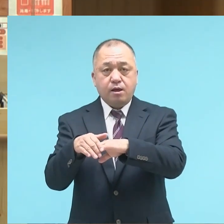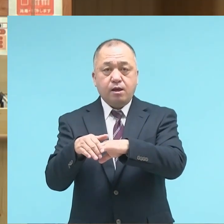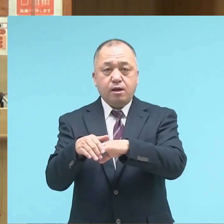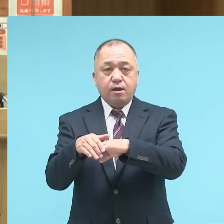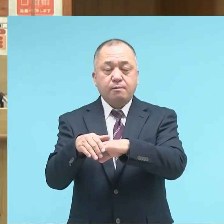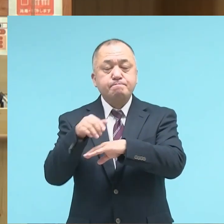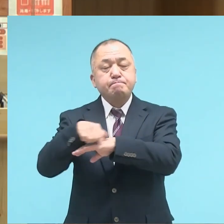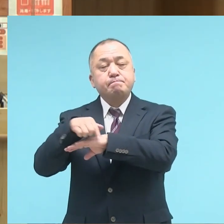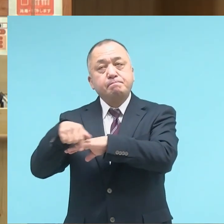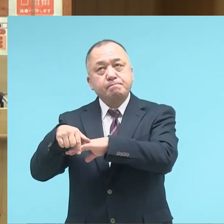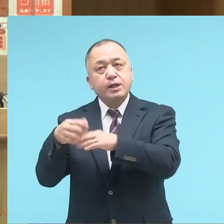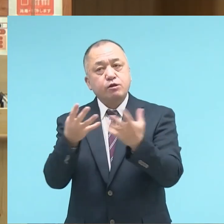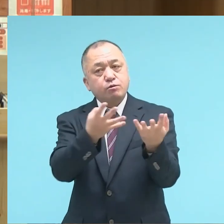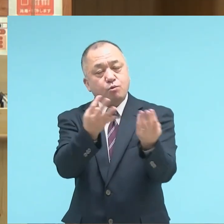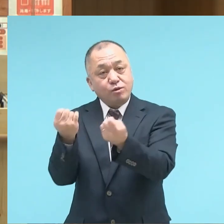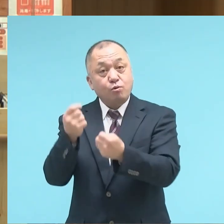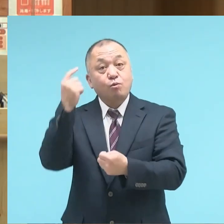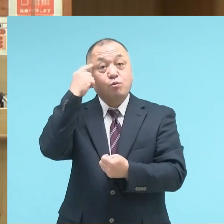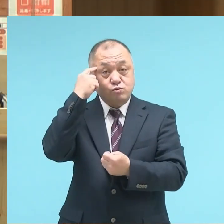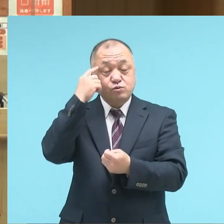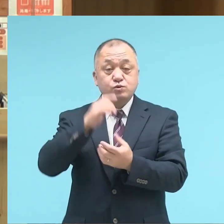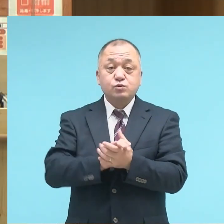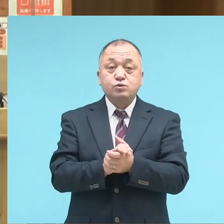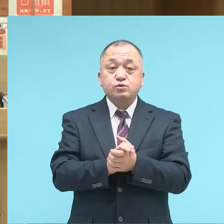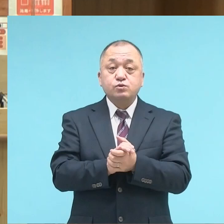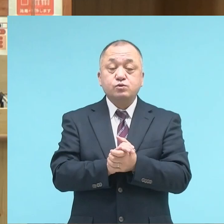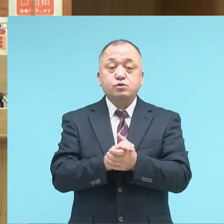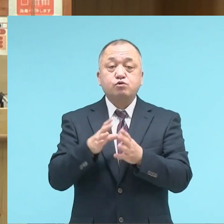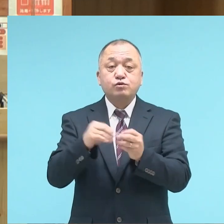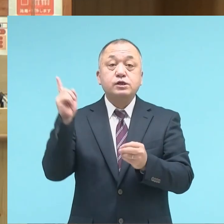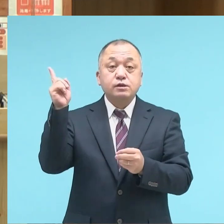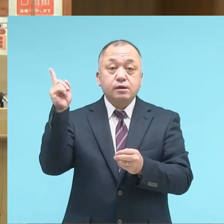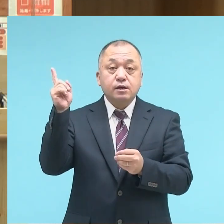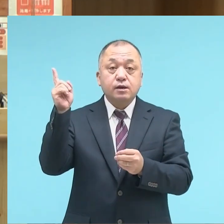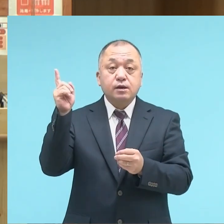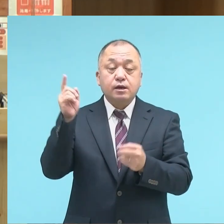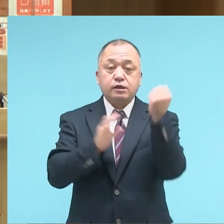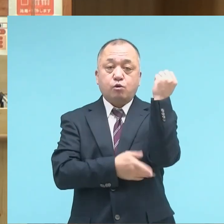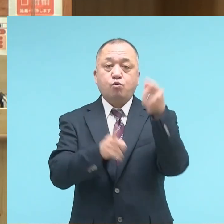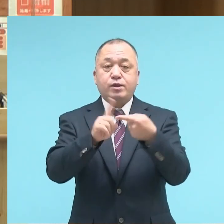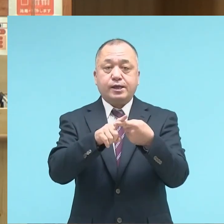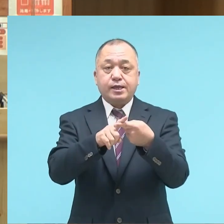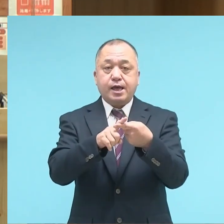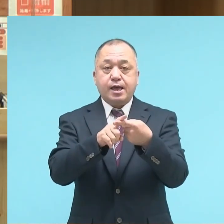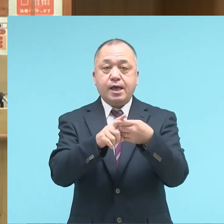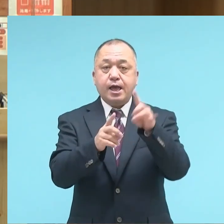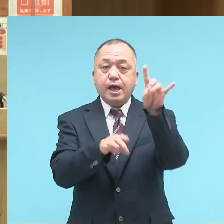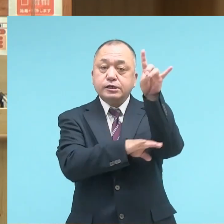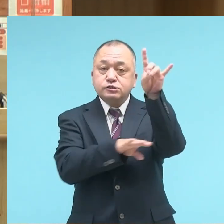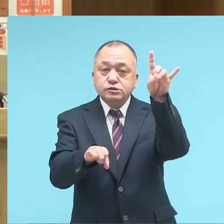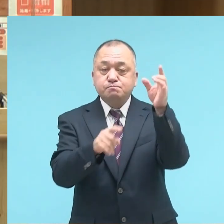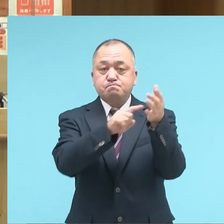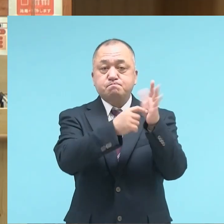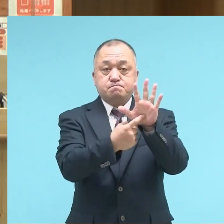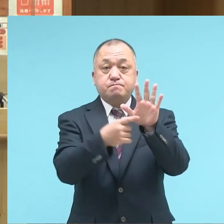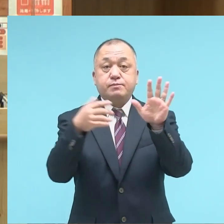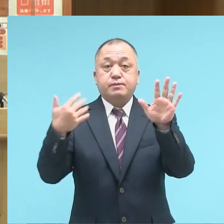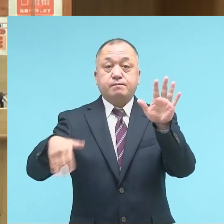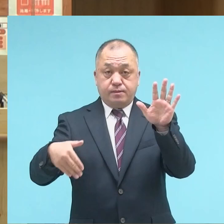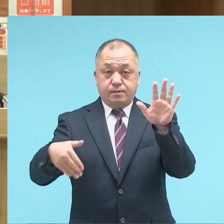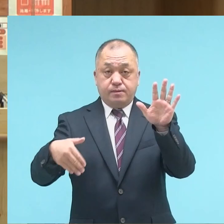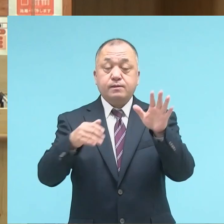を立てている方が多い中で、今国の方で共通的な指標がまだ出てない状